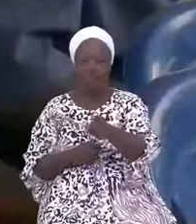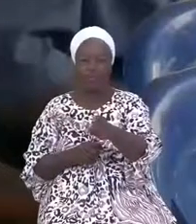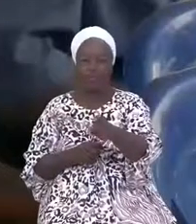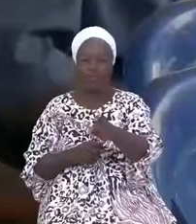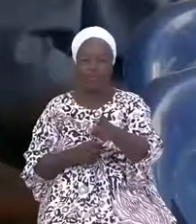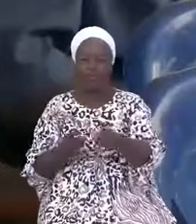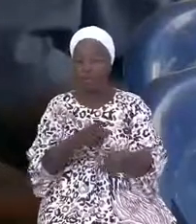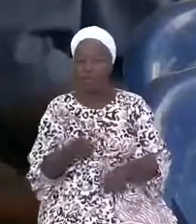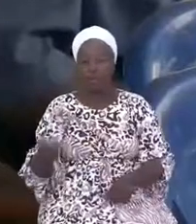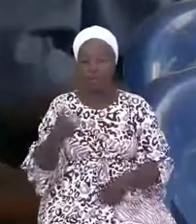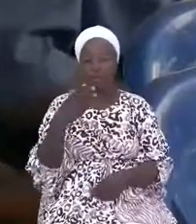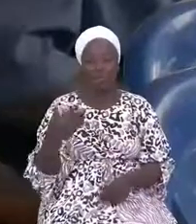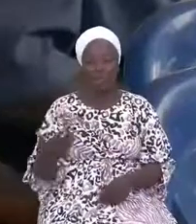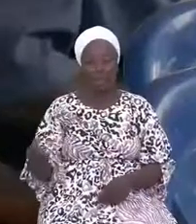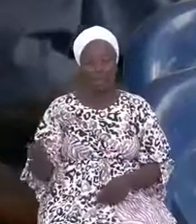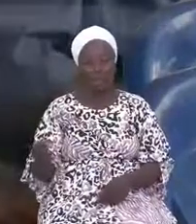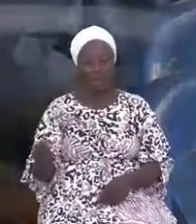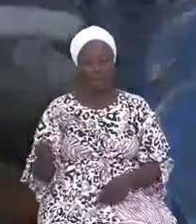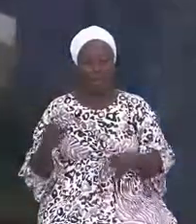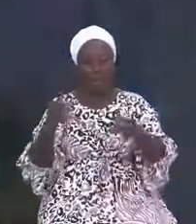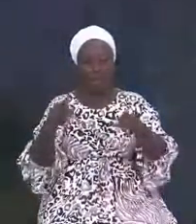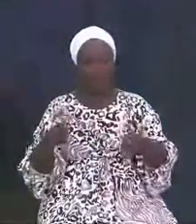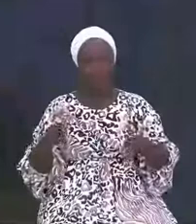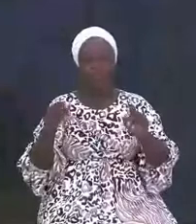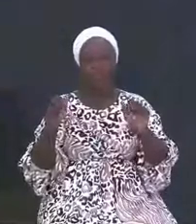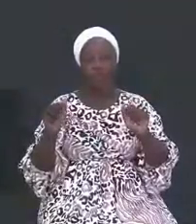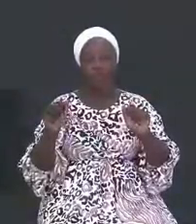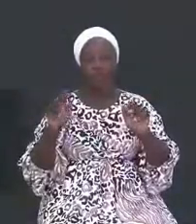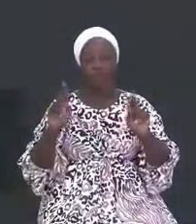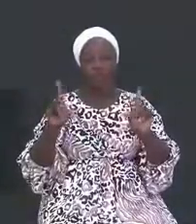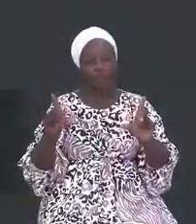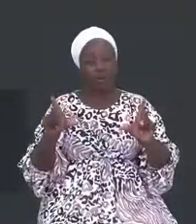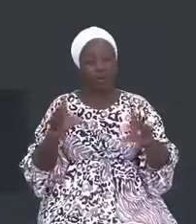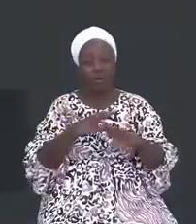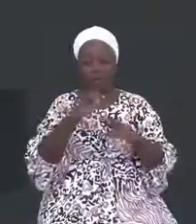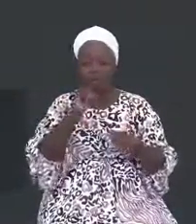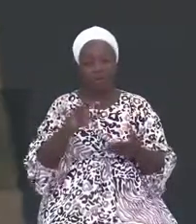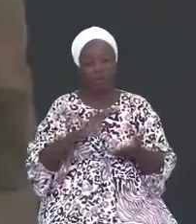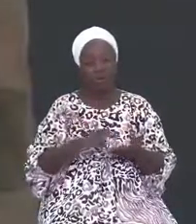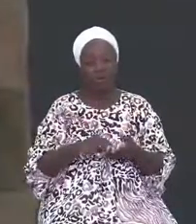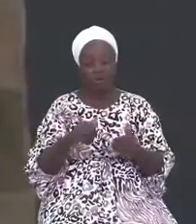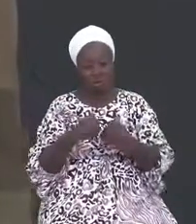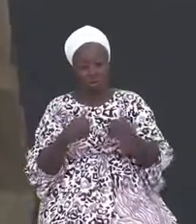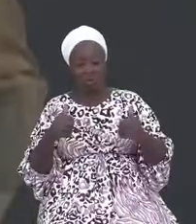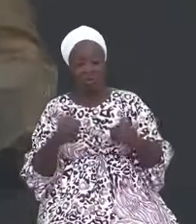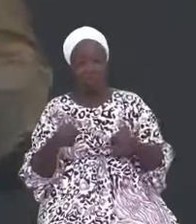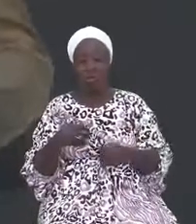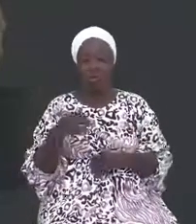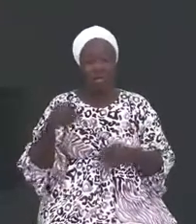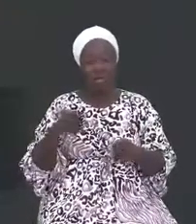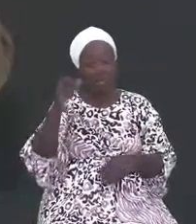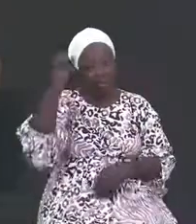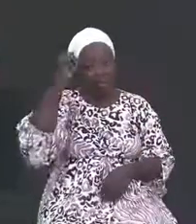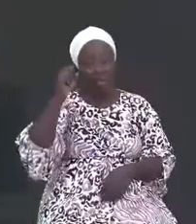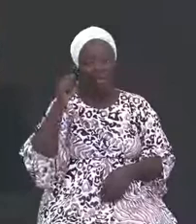ces choses la peau de Paul ne sait pas n'a pas excusé ces auditeurs pour dire